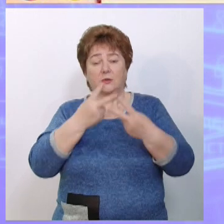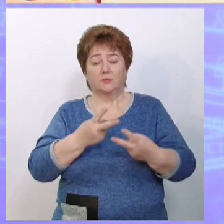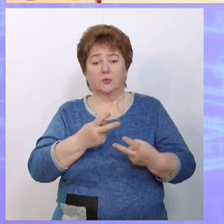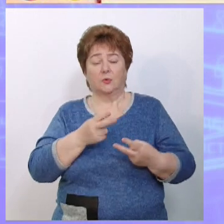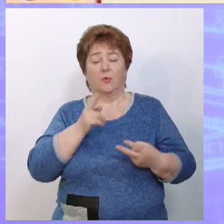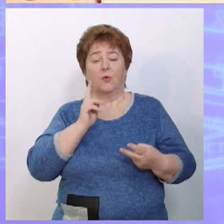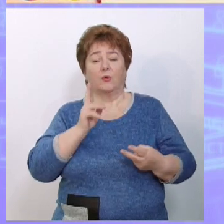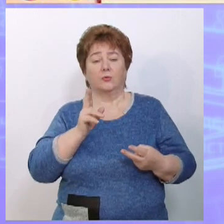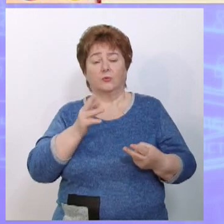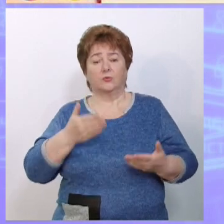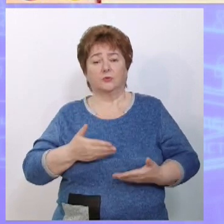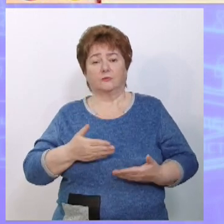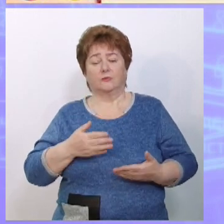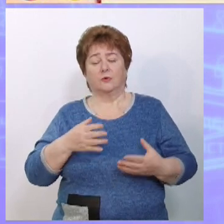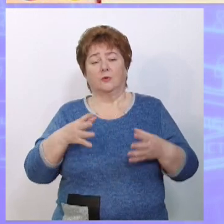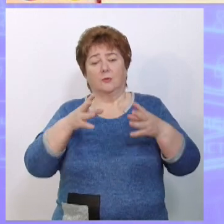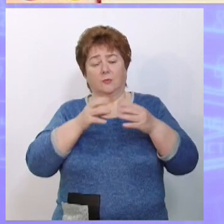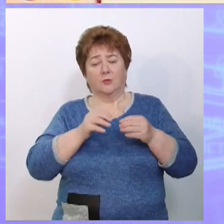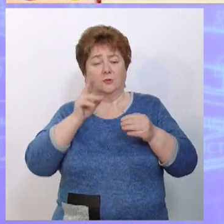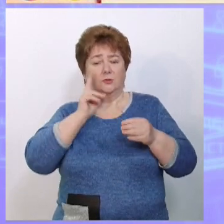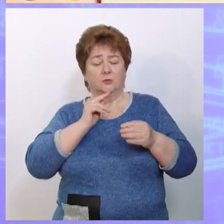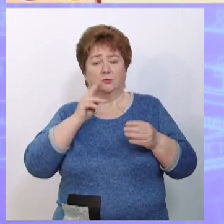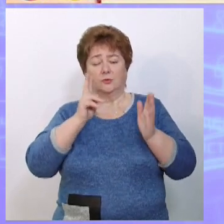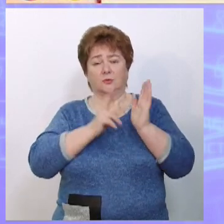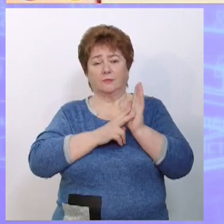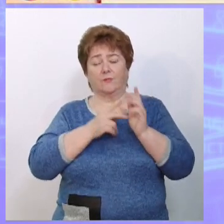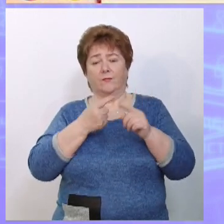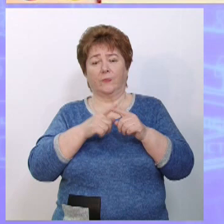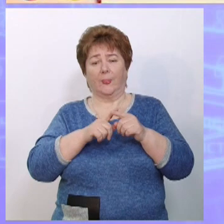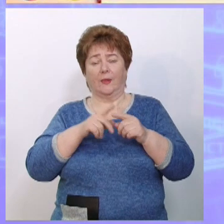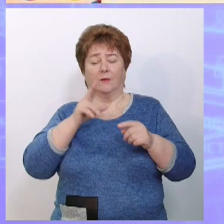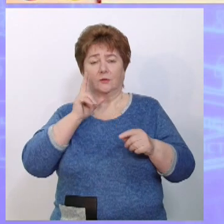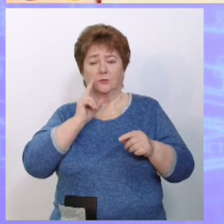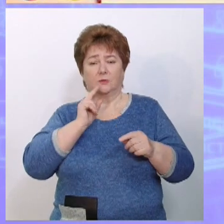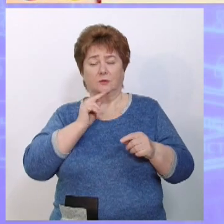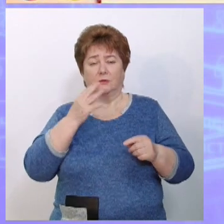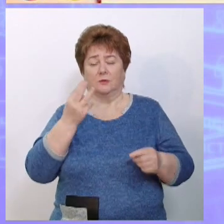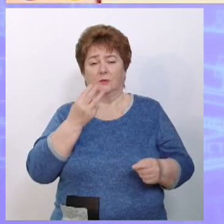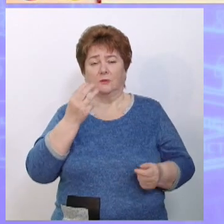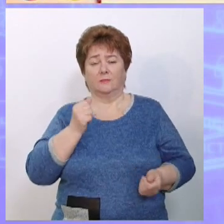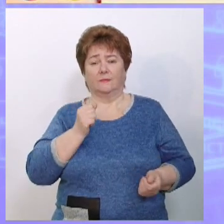Посмотрим, кто живет с числом 7. Это число 3.